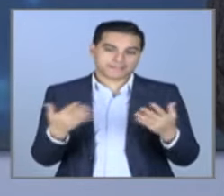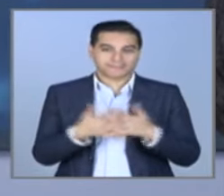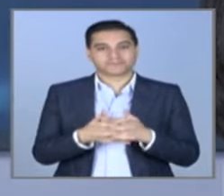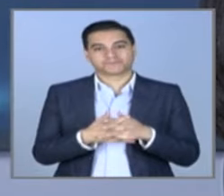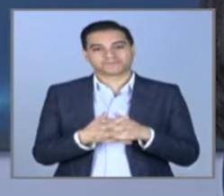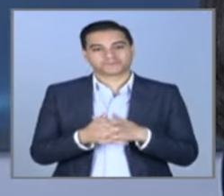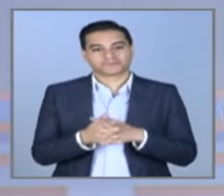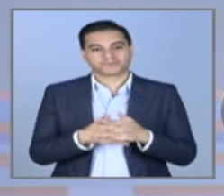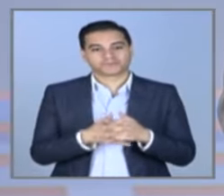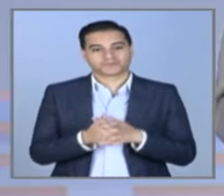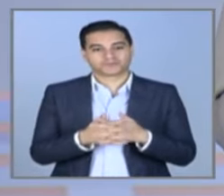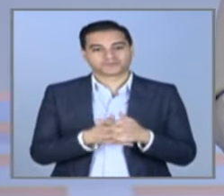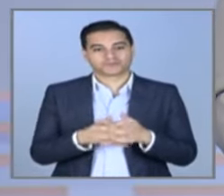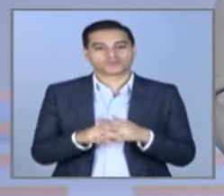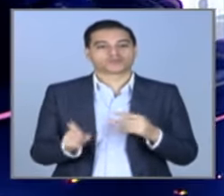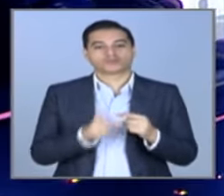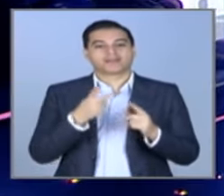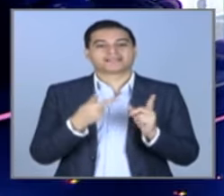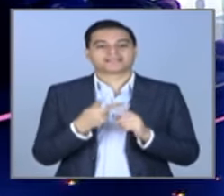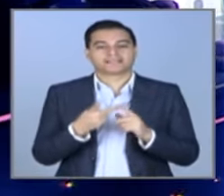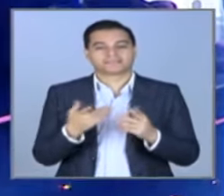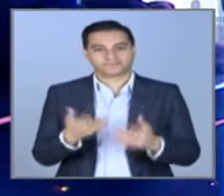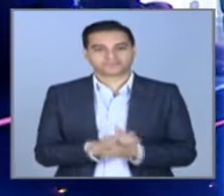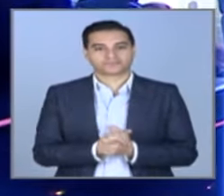غلط. هنشوف السؤال الثاني،